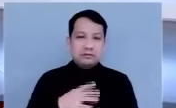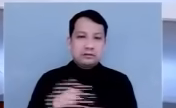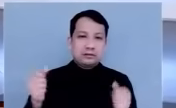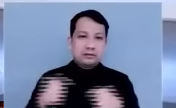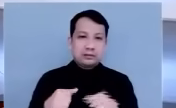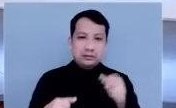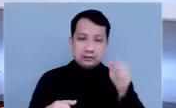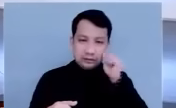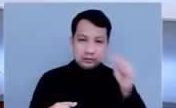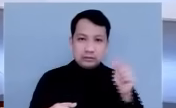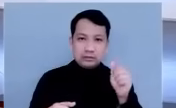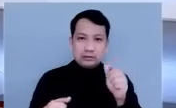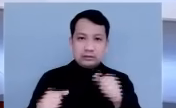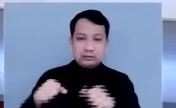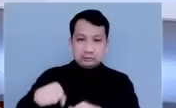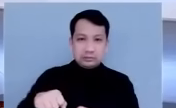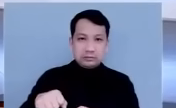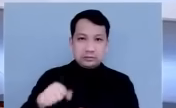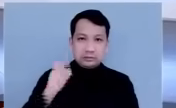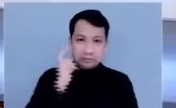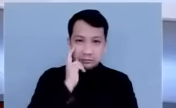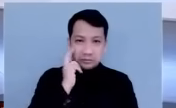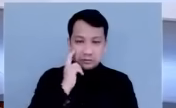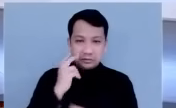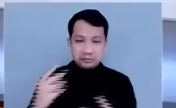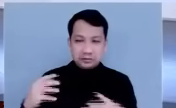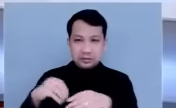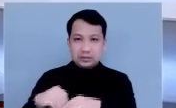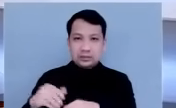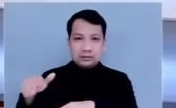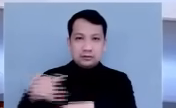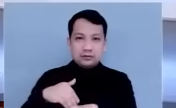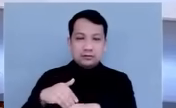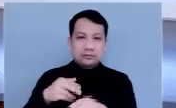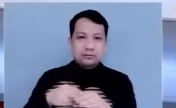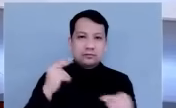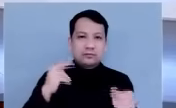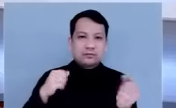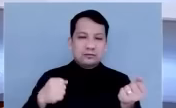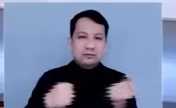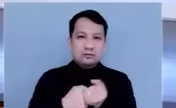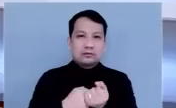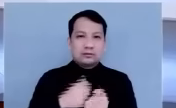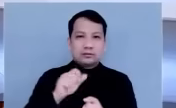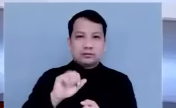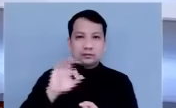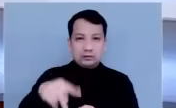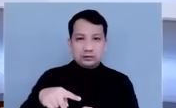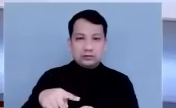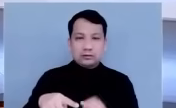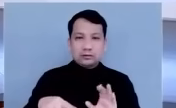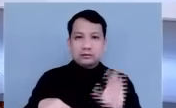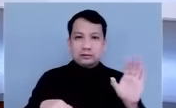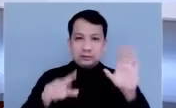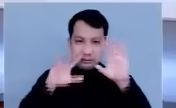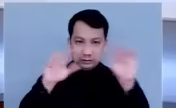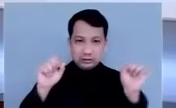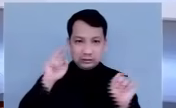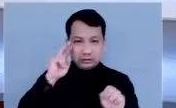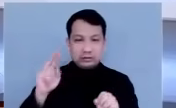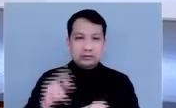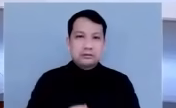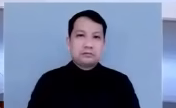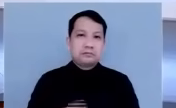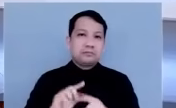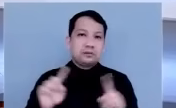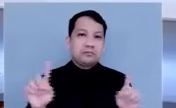Alvarez, nakakampi na muli ni Duterte, ay nagtawag pa ng withdrawal of support ng AFP kay Pangulong Marcos. Yun lang,